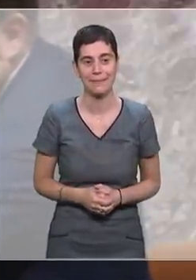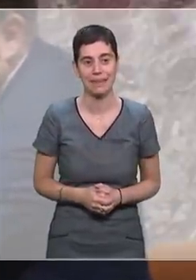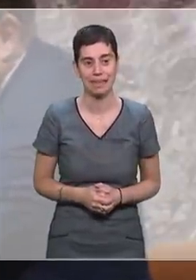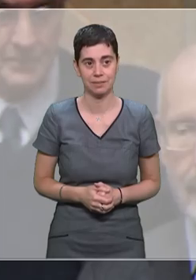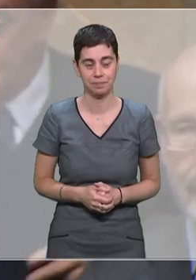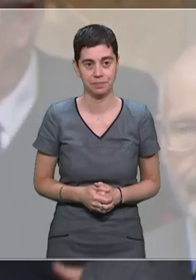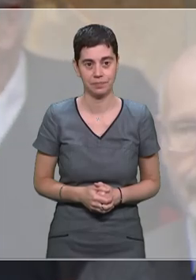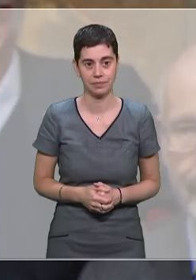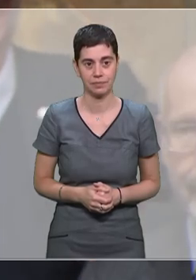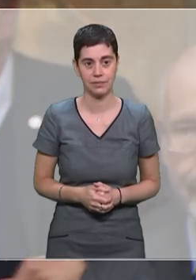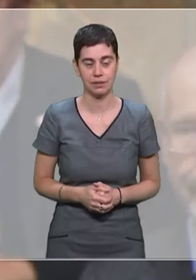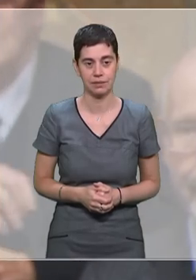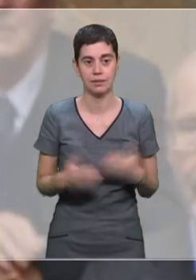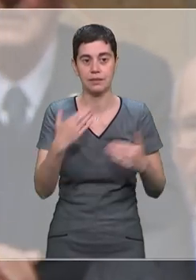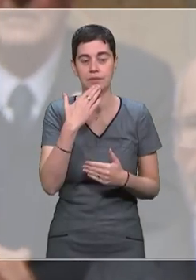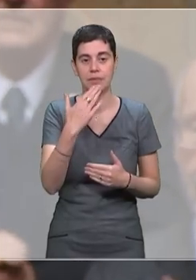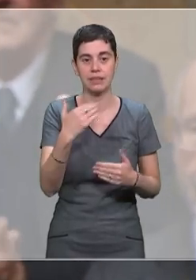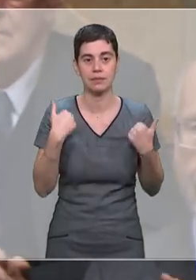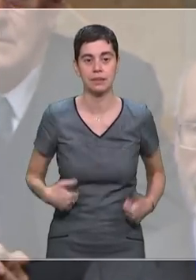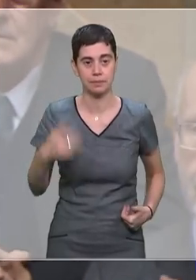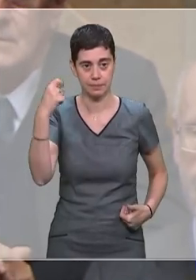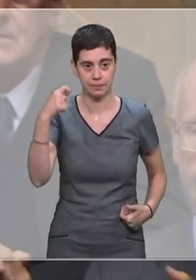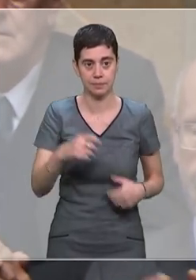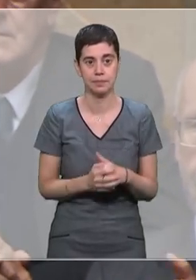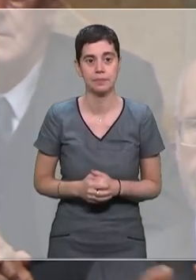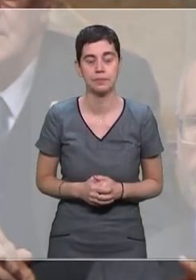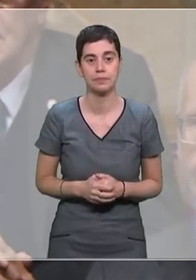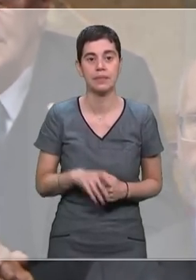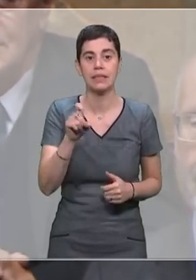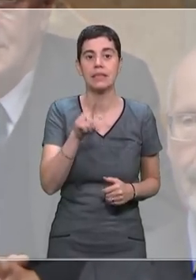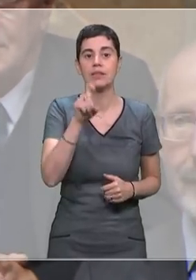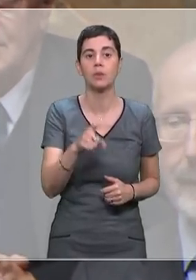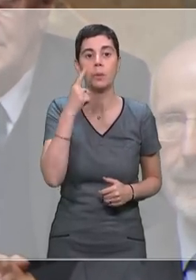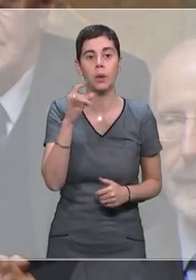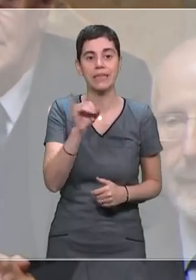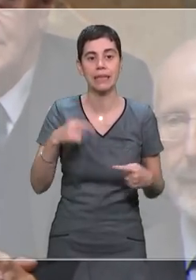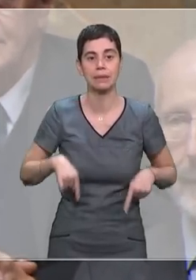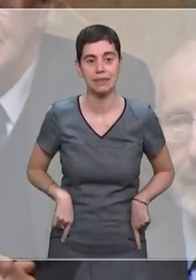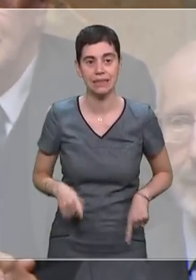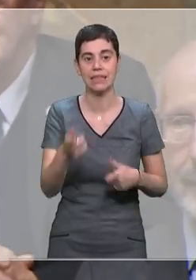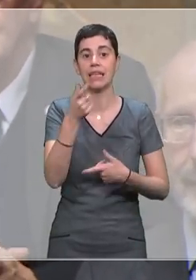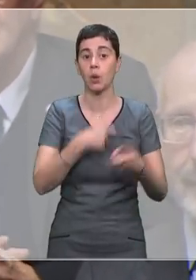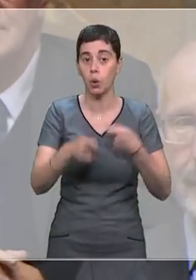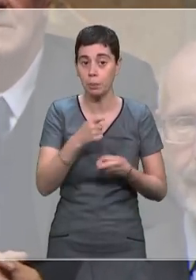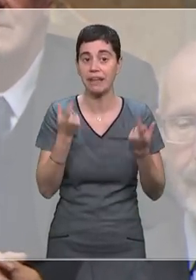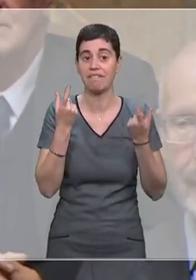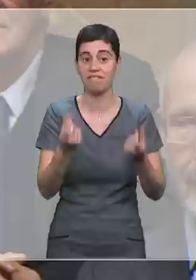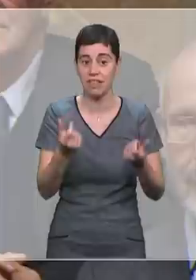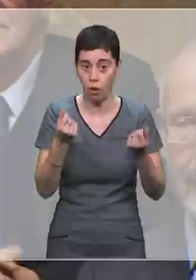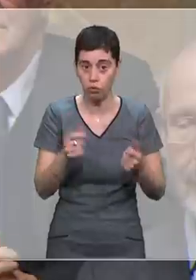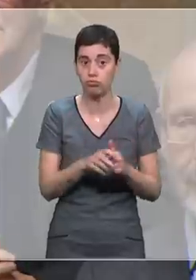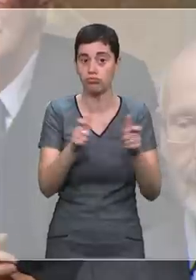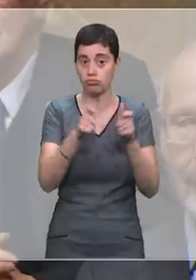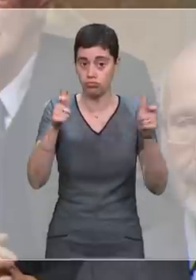Renaissance. Merci, Madame la Présidente. Ma question s'adresse au ministre de l'Économie, des Finances et de la Souveraineté